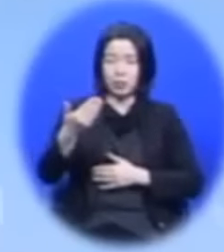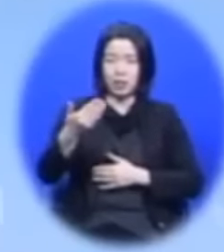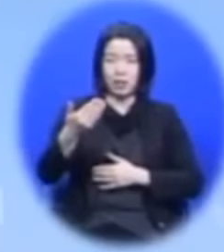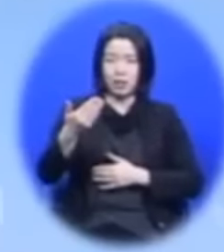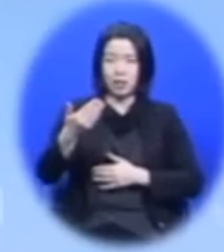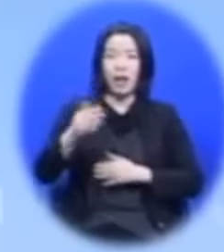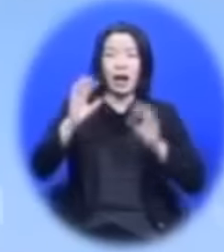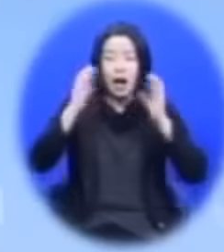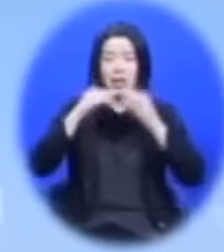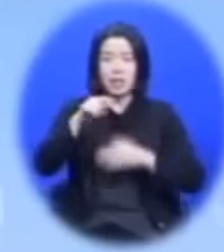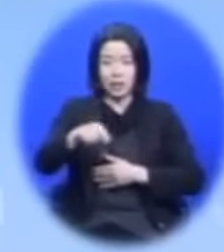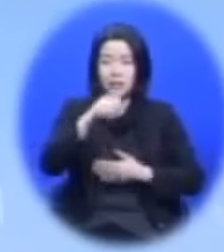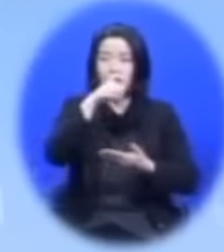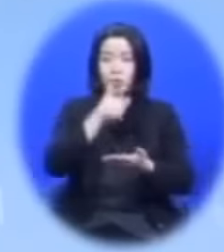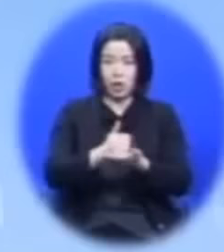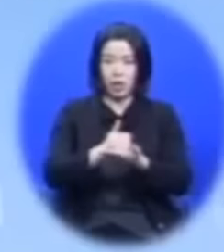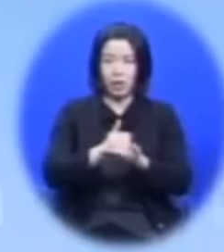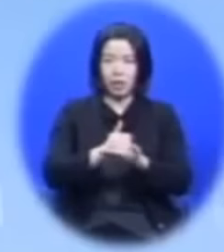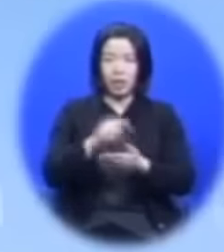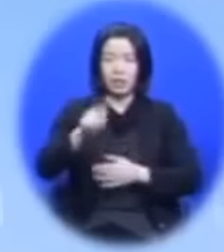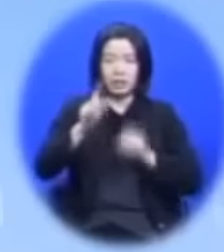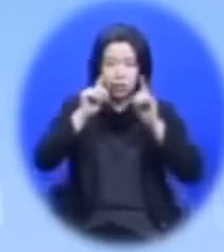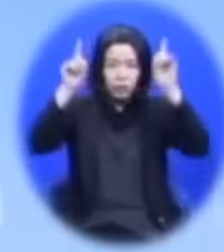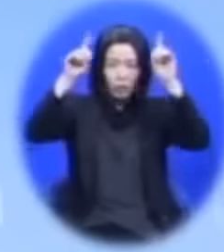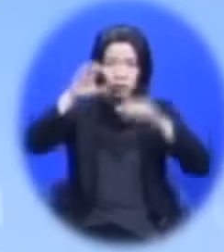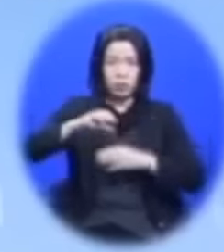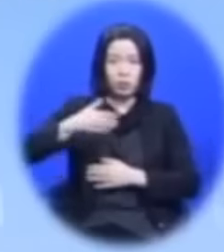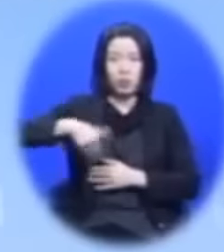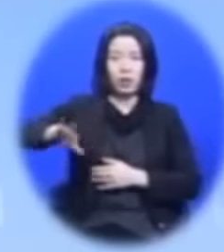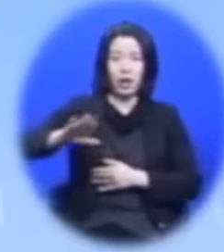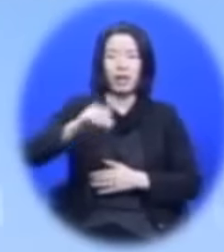죄, 그 죄가 지옥 갈 죄예요.